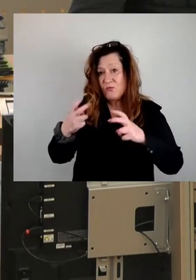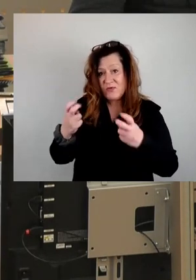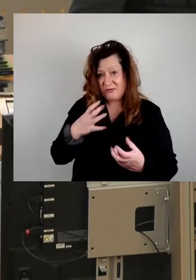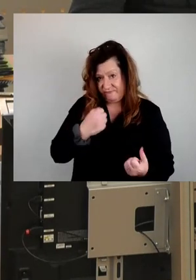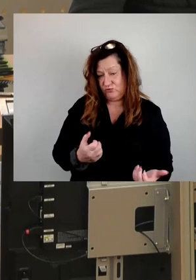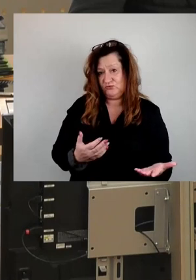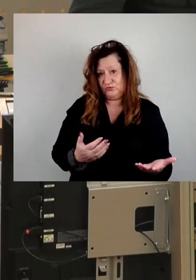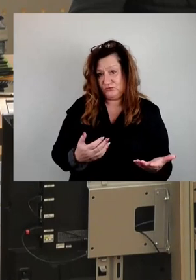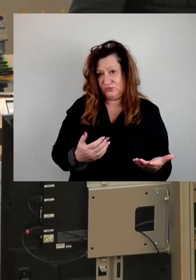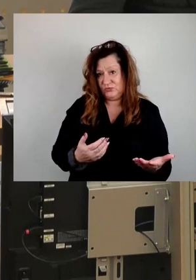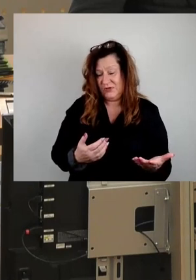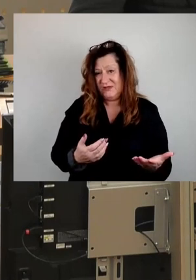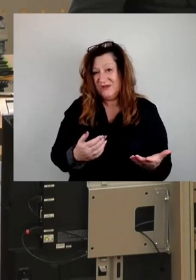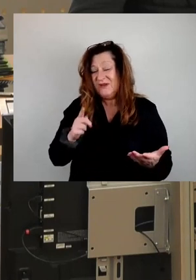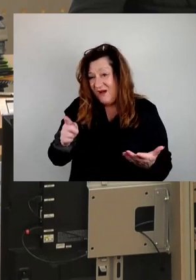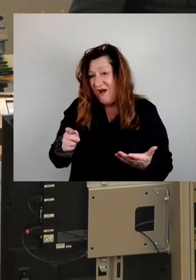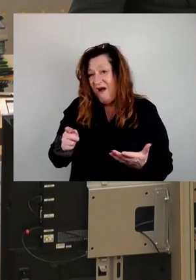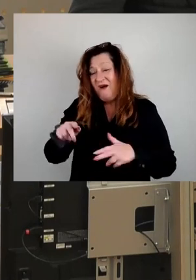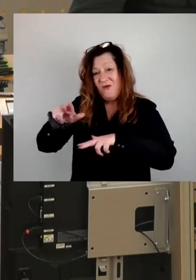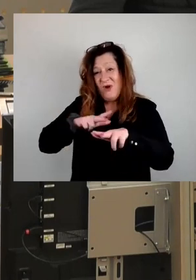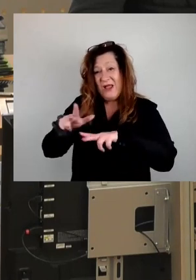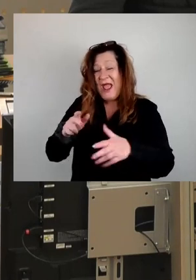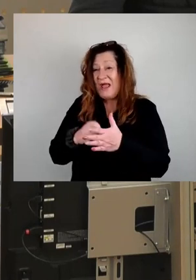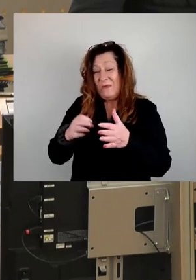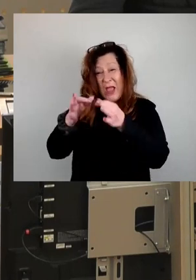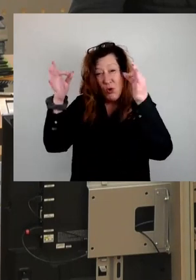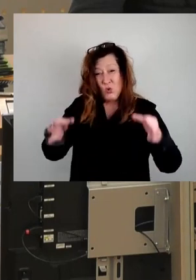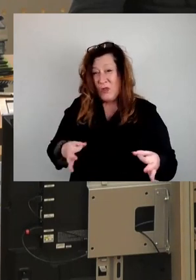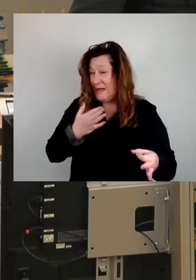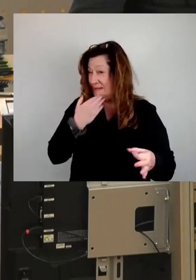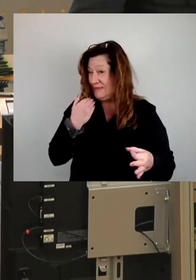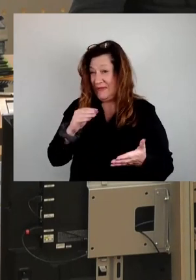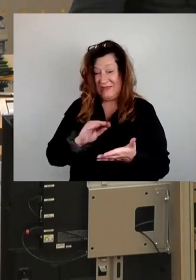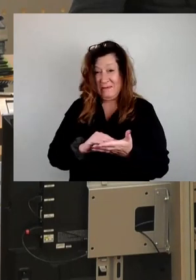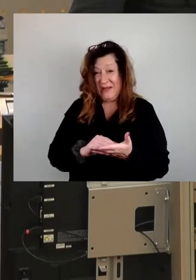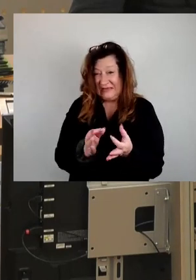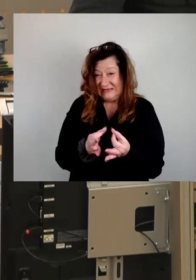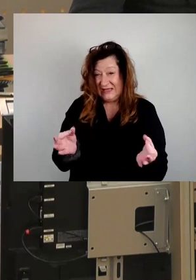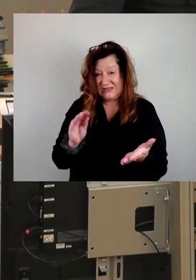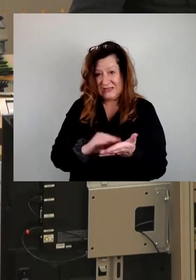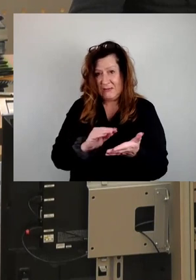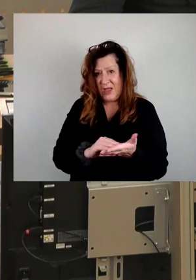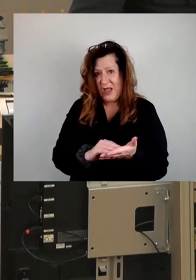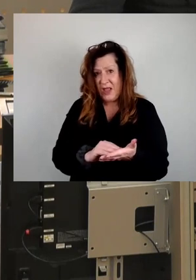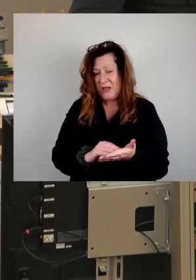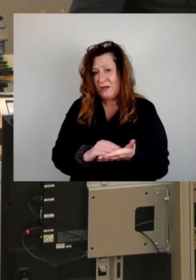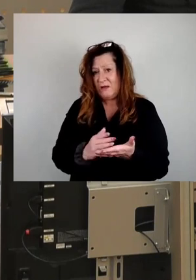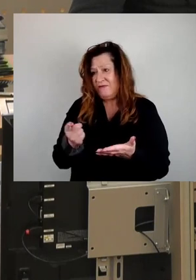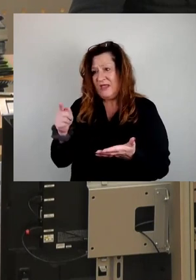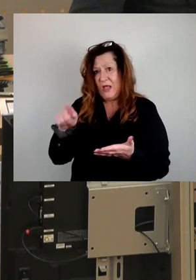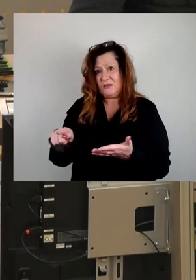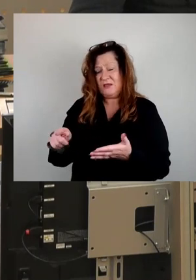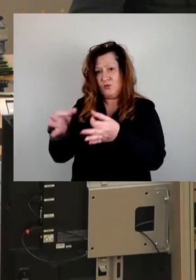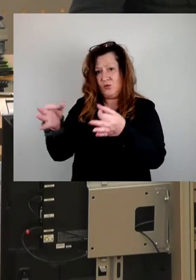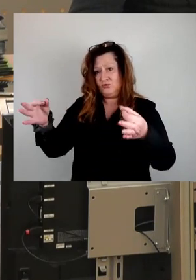Im Gegensatz dazu berücksichtigt dieses Verkehrswertgutachten nicht, ausdrücklich nicht, mögliche Altlasten, die auf dem Grundstück sehr wahrscheinlich zu finden